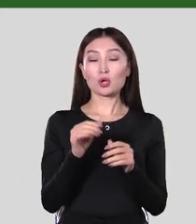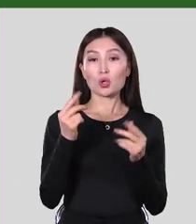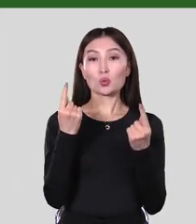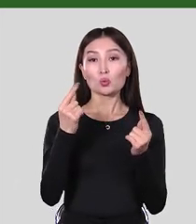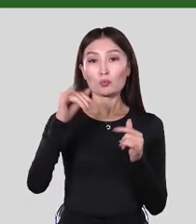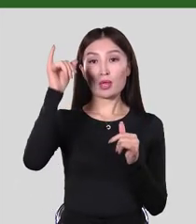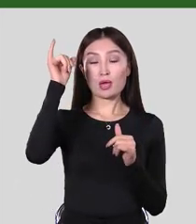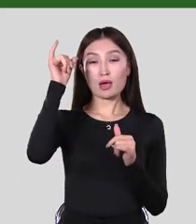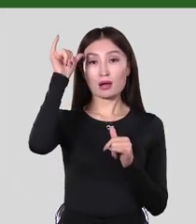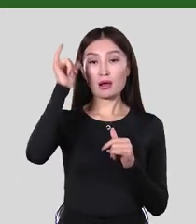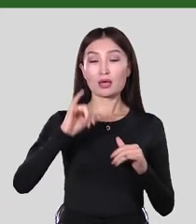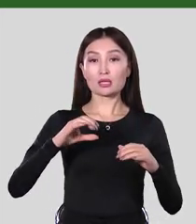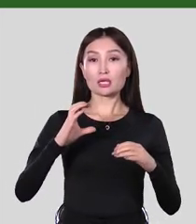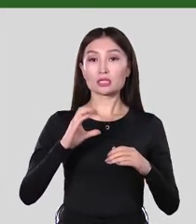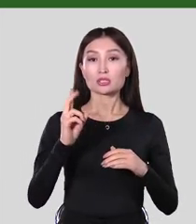рогатый скот.